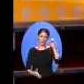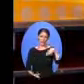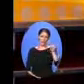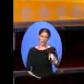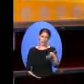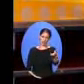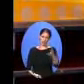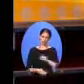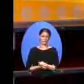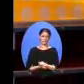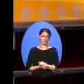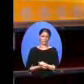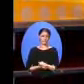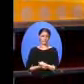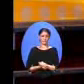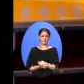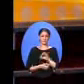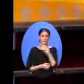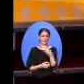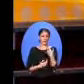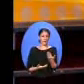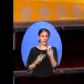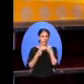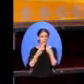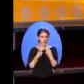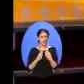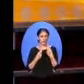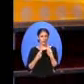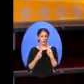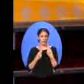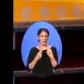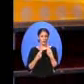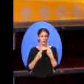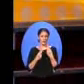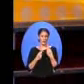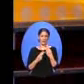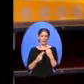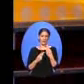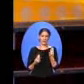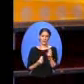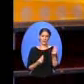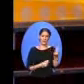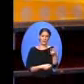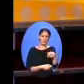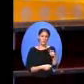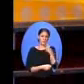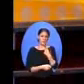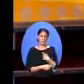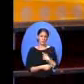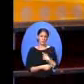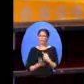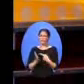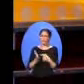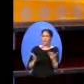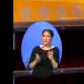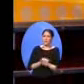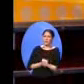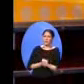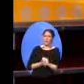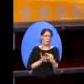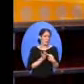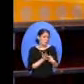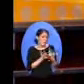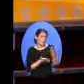להתנהגויות המאוד מסוימות שהם פתאום... כמו מה? אם אנחנו ככה יכולים ברגע? לדוגמה,